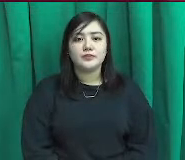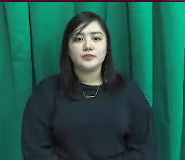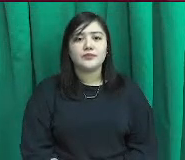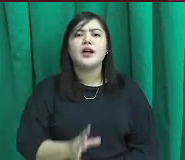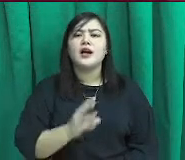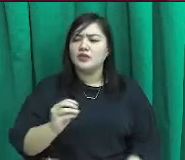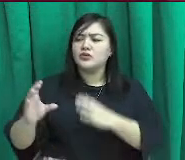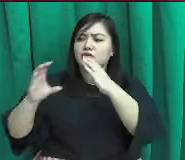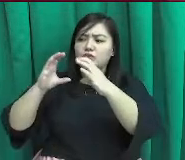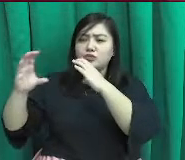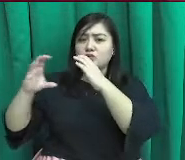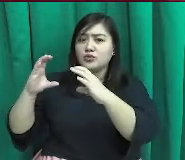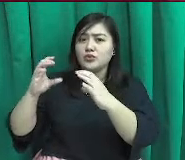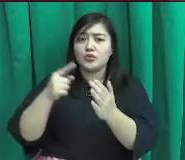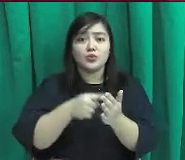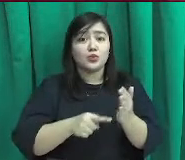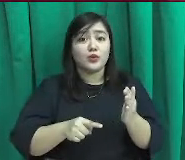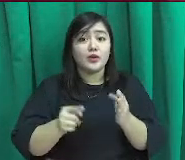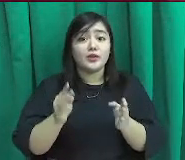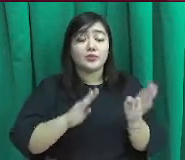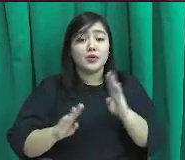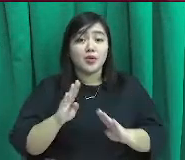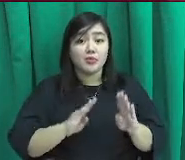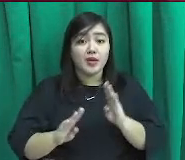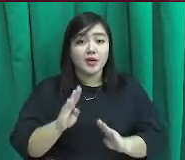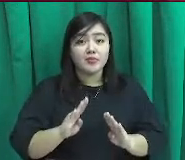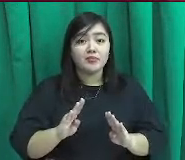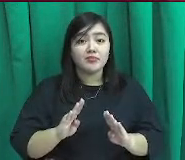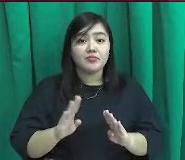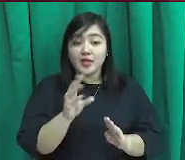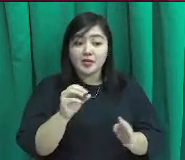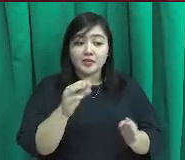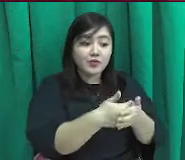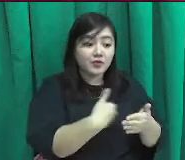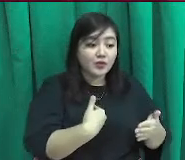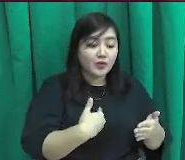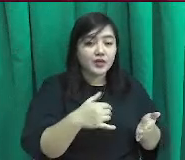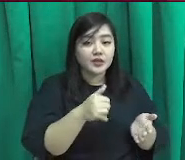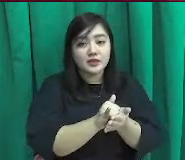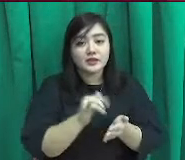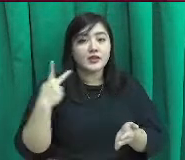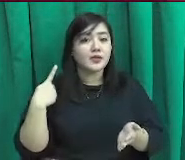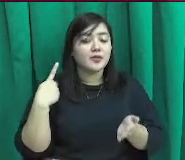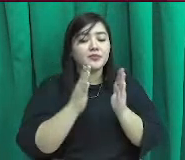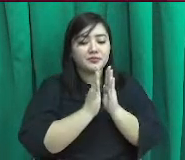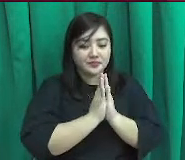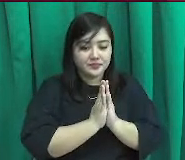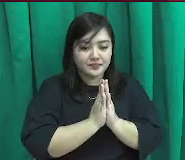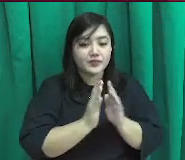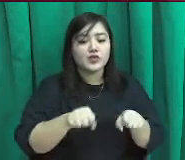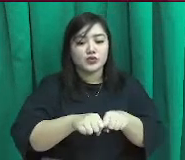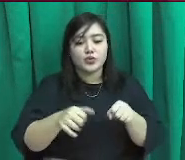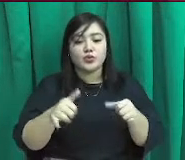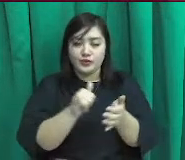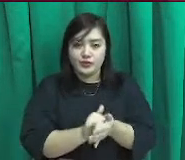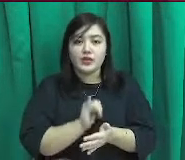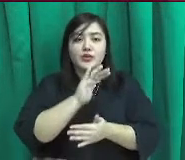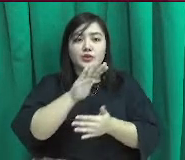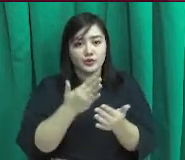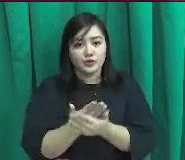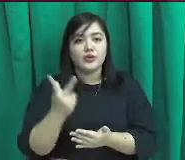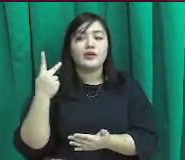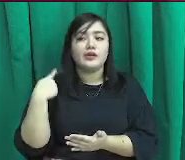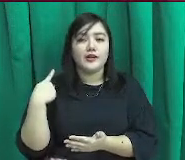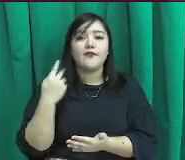ano ang problema. At bago yun, syempre, mananalangin muna. Yeah. Na upang ang lahat ay magkaroon ng malawak na pangunawa.